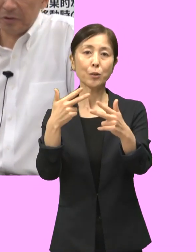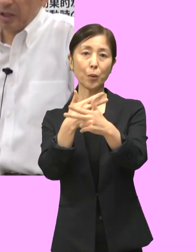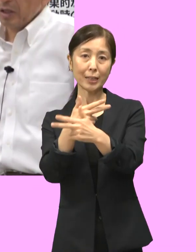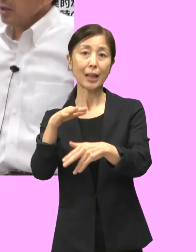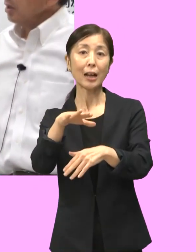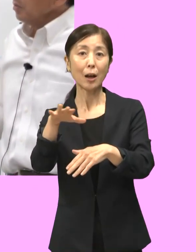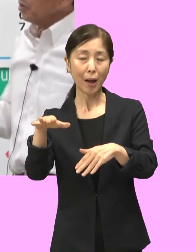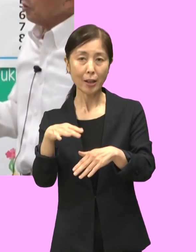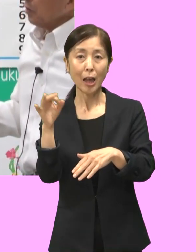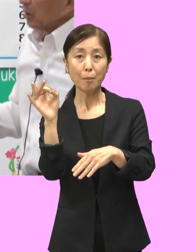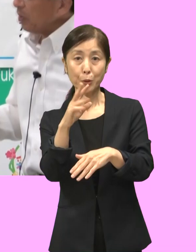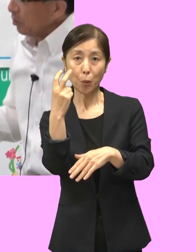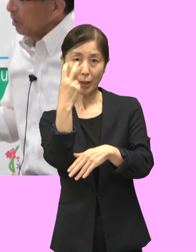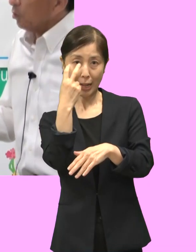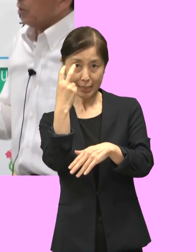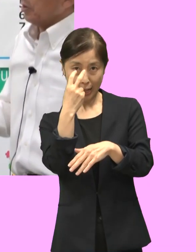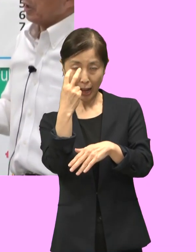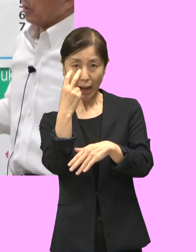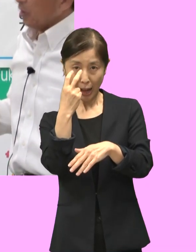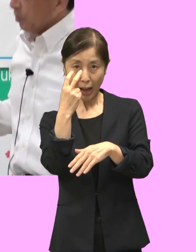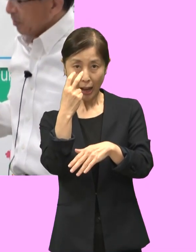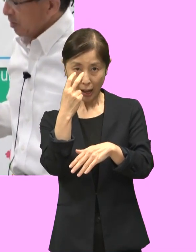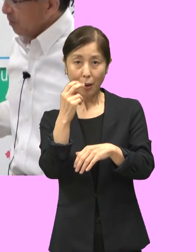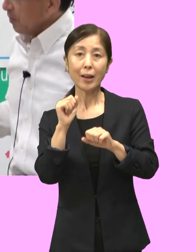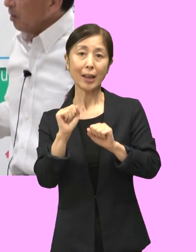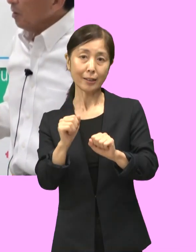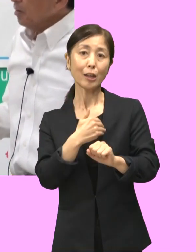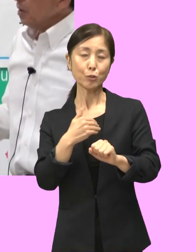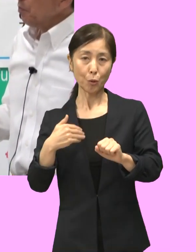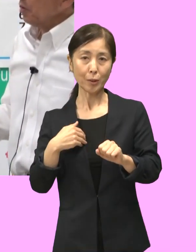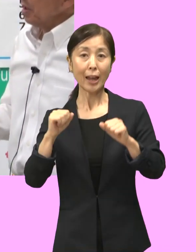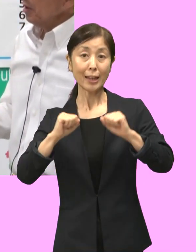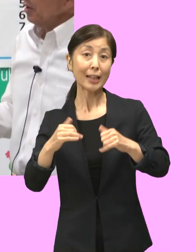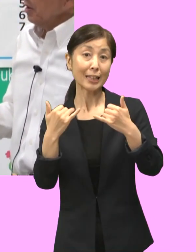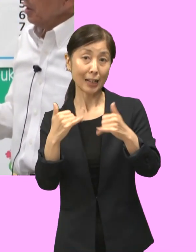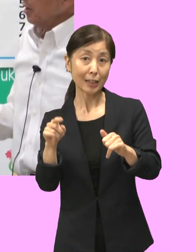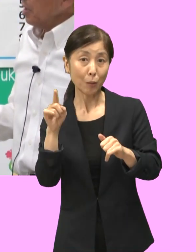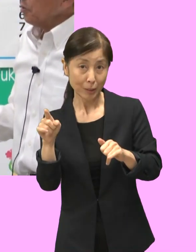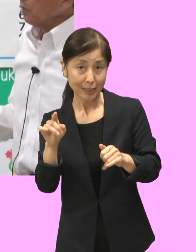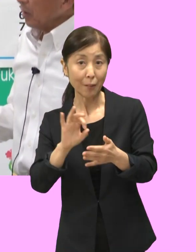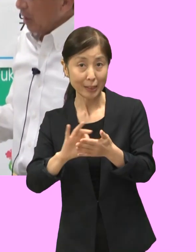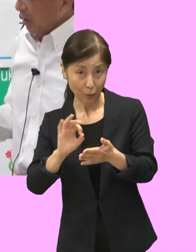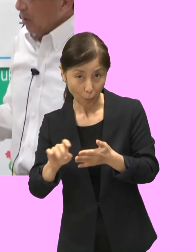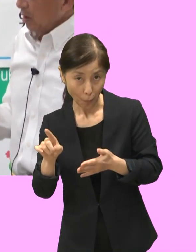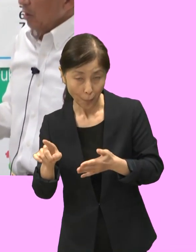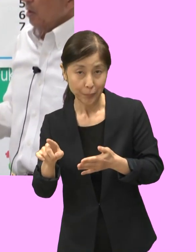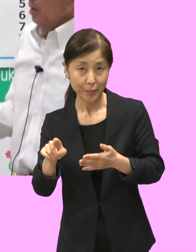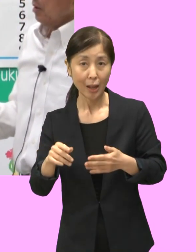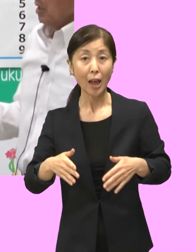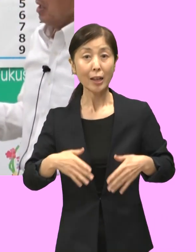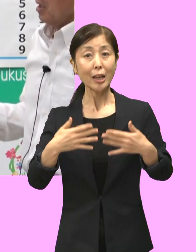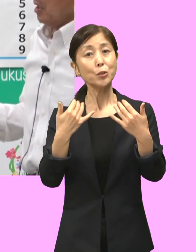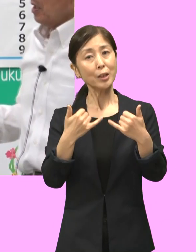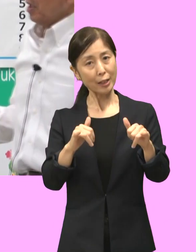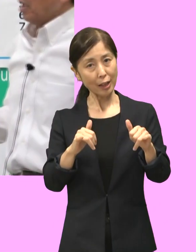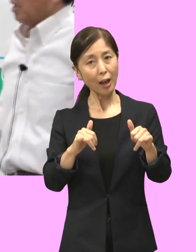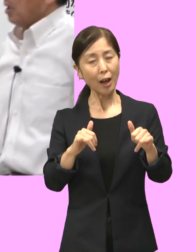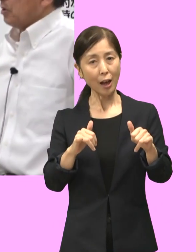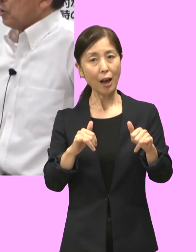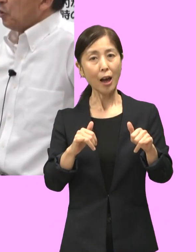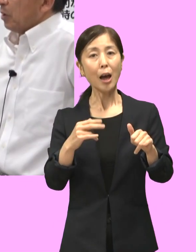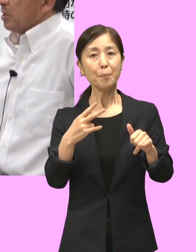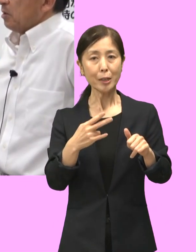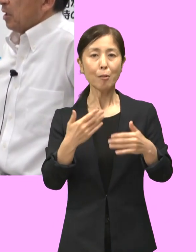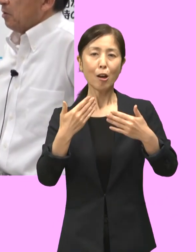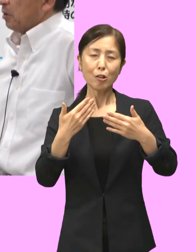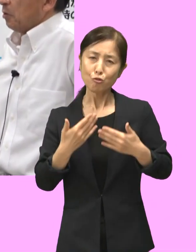ておりますので、無症の方はこちらをご利用いただきたいと思います。で一方で、軽症の方で、